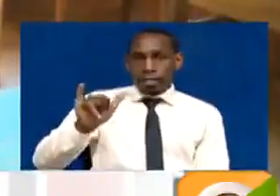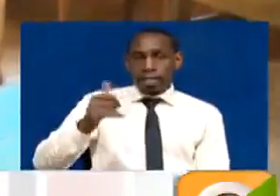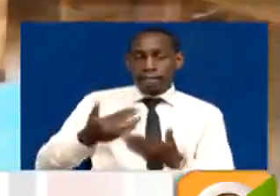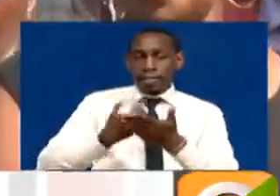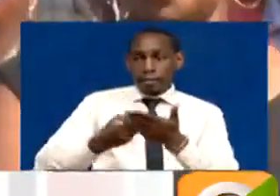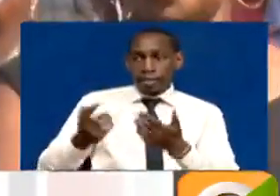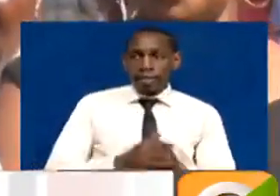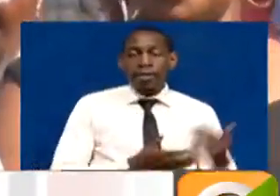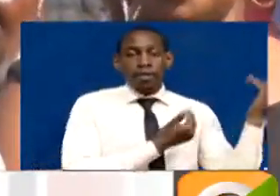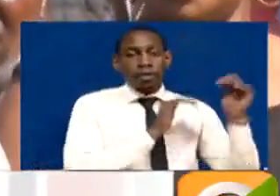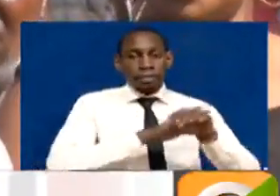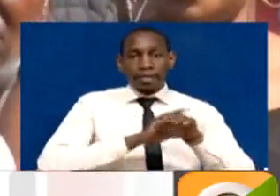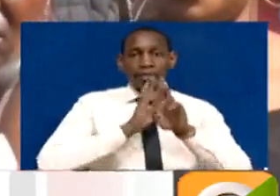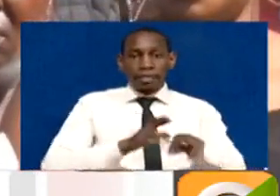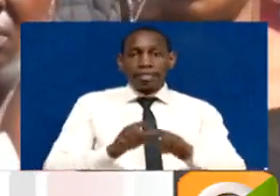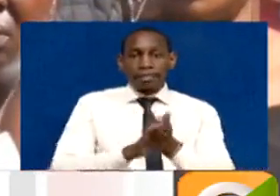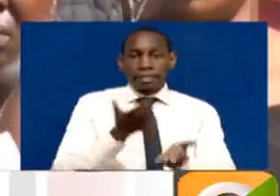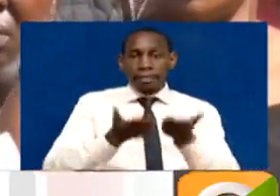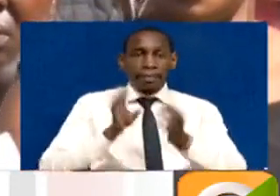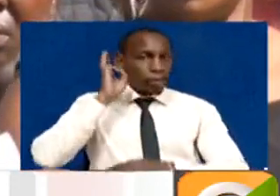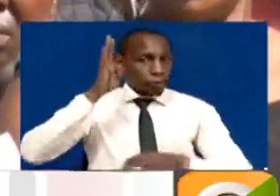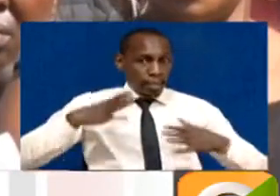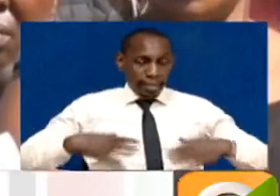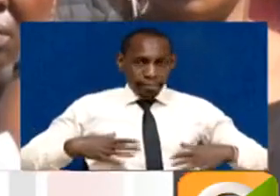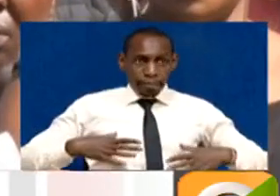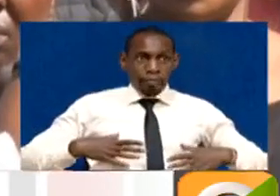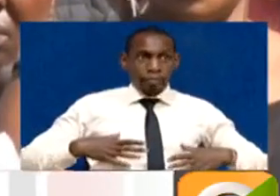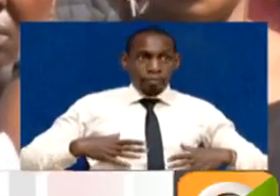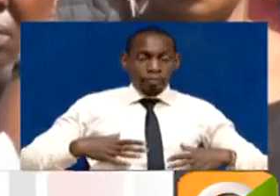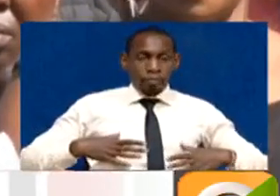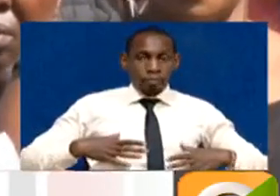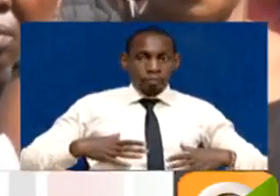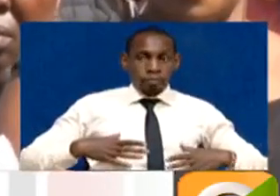expect a good result and may the will of the people